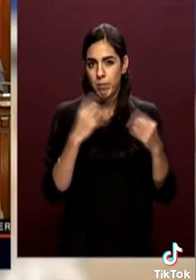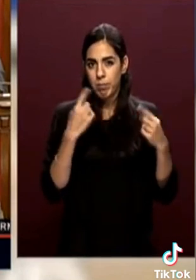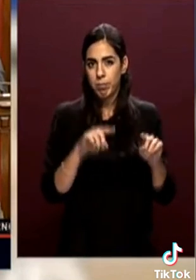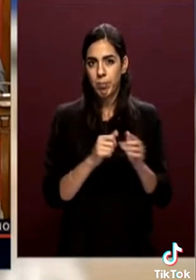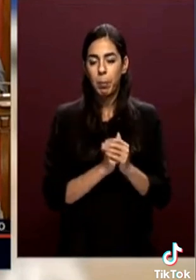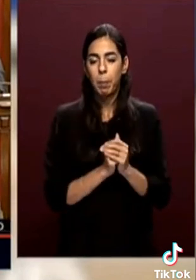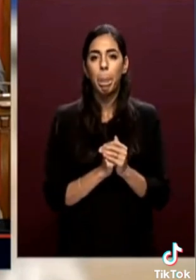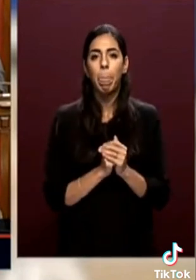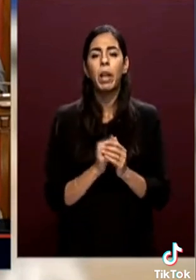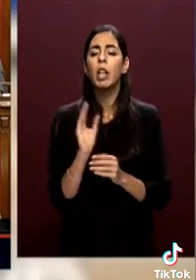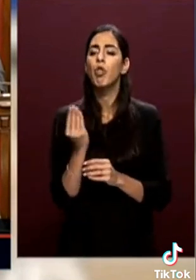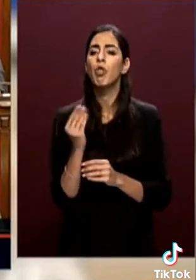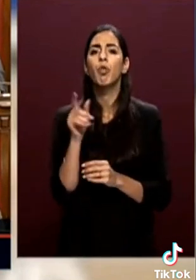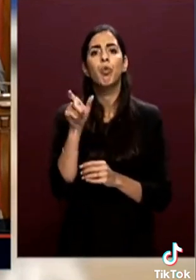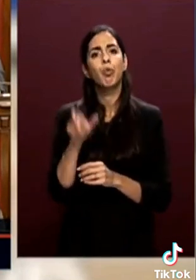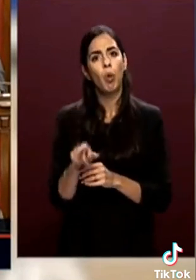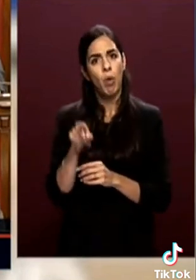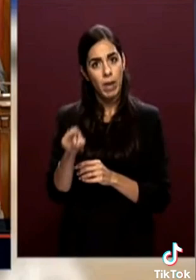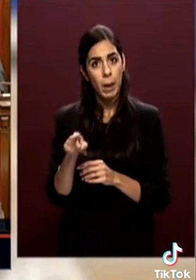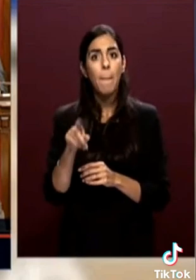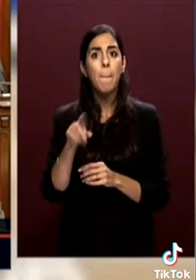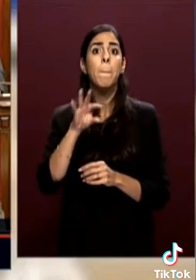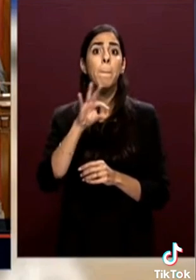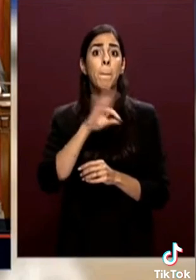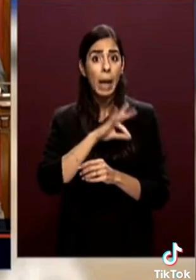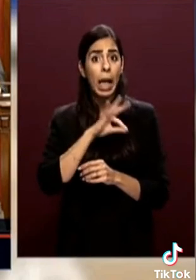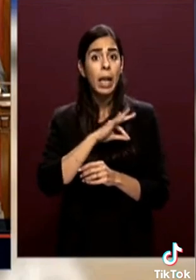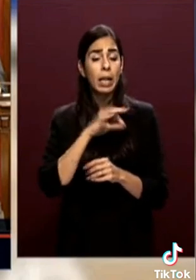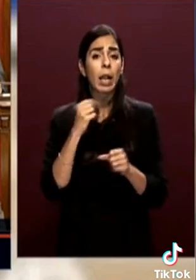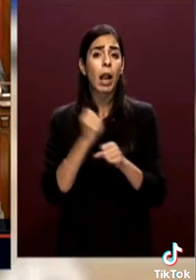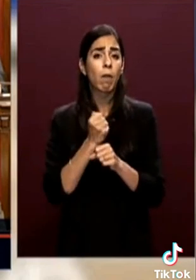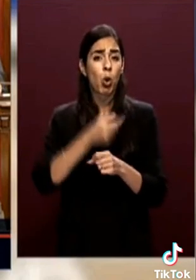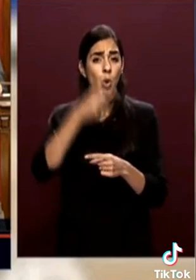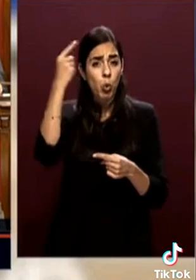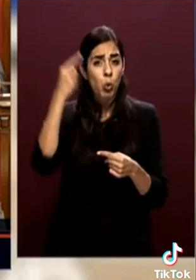giovane merita di lavorare tutto il giorno per 3-4 euro all'ora? Un